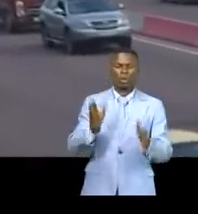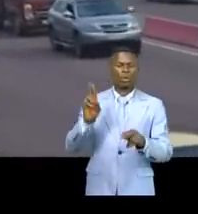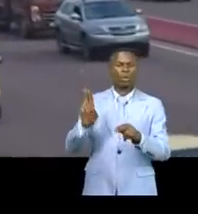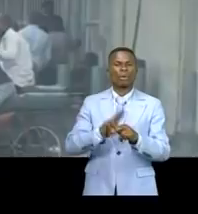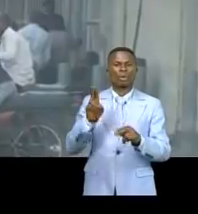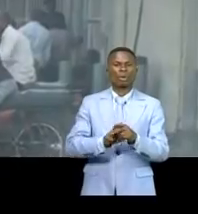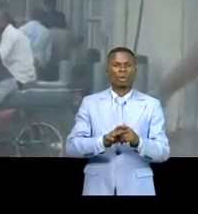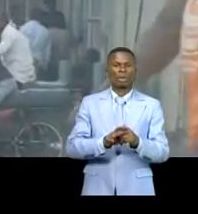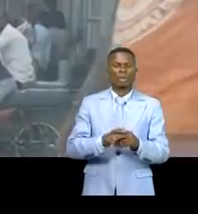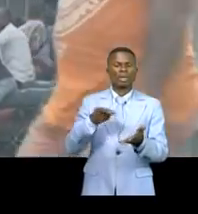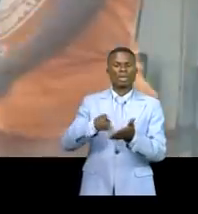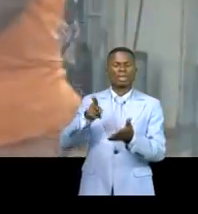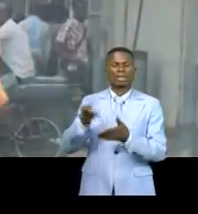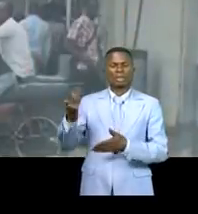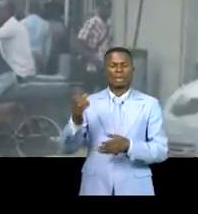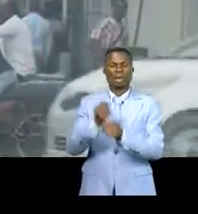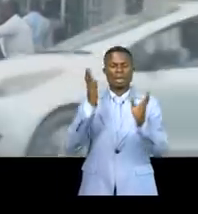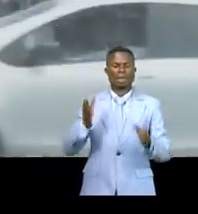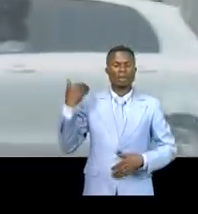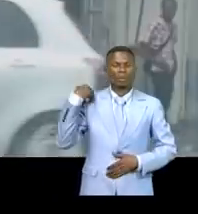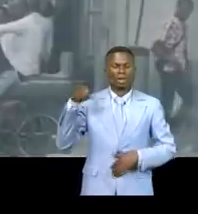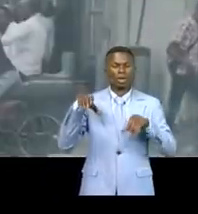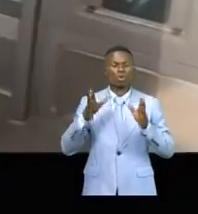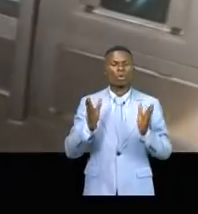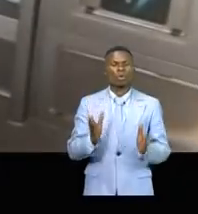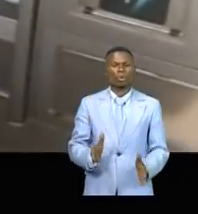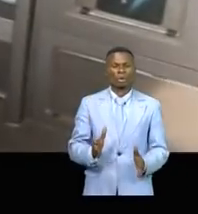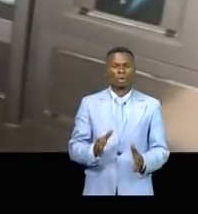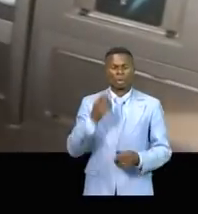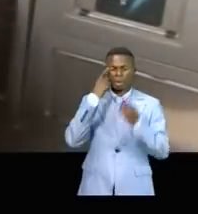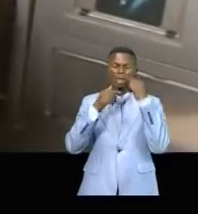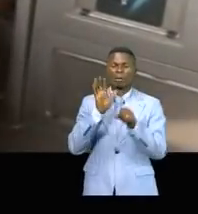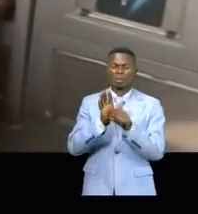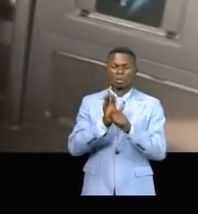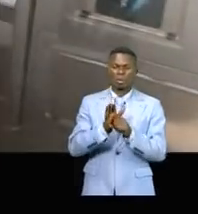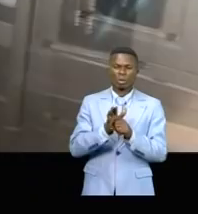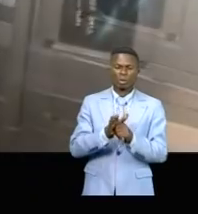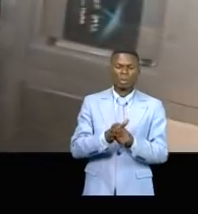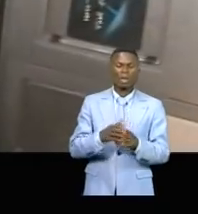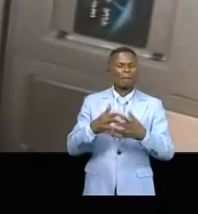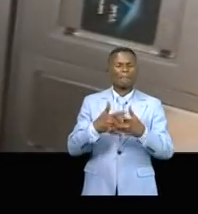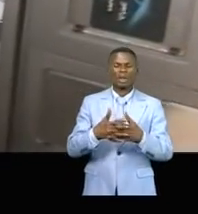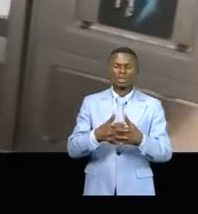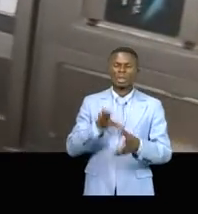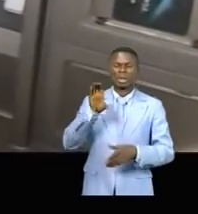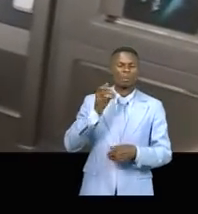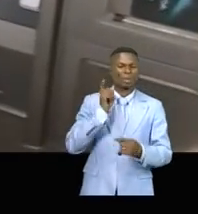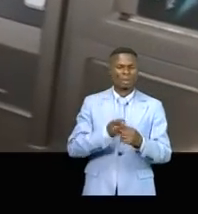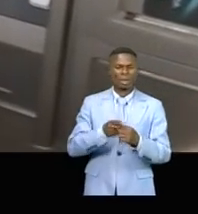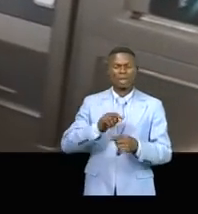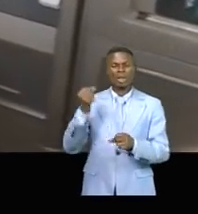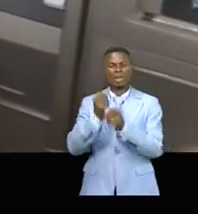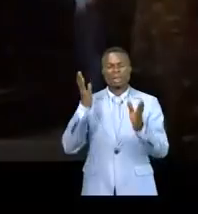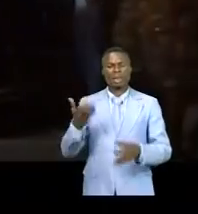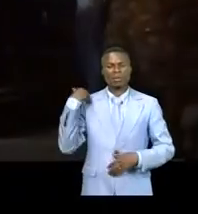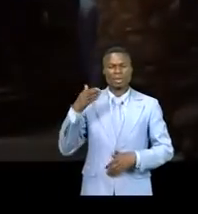utilisées à des fins salariales, le personnel de l'État congolais se plaint sur la qualité de service rendu. Certains agents et fonctionnaires